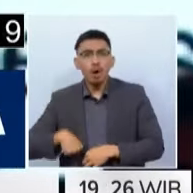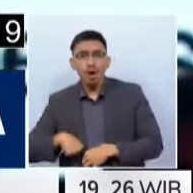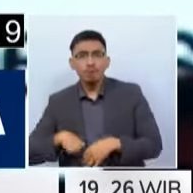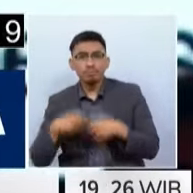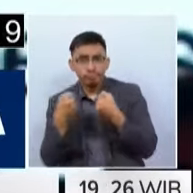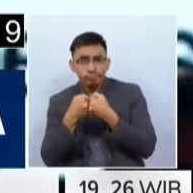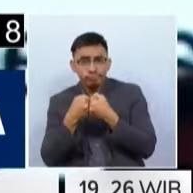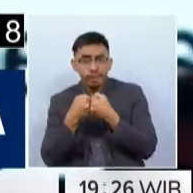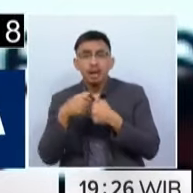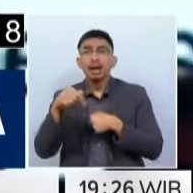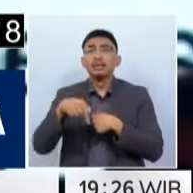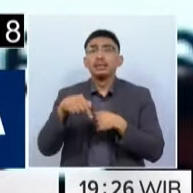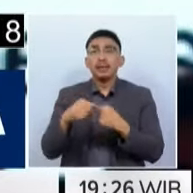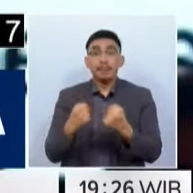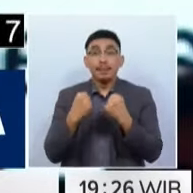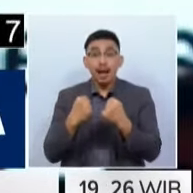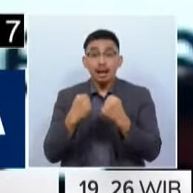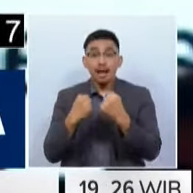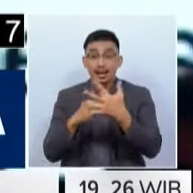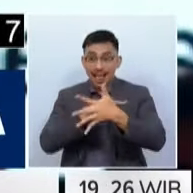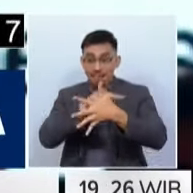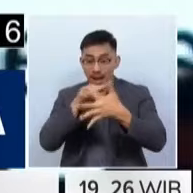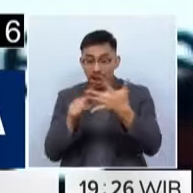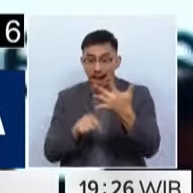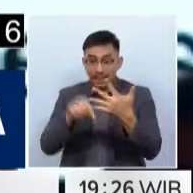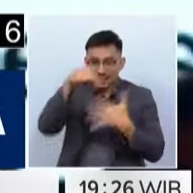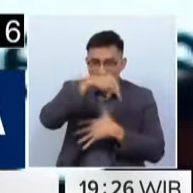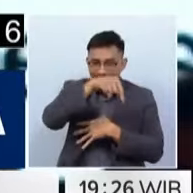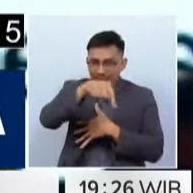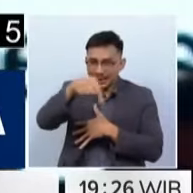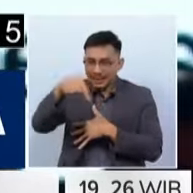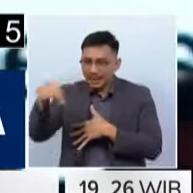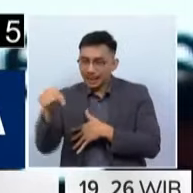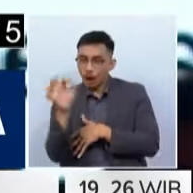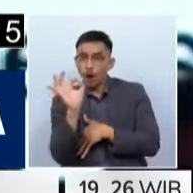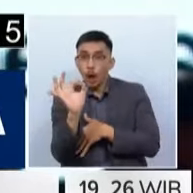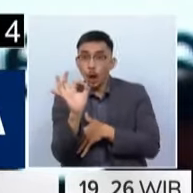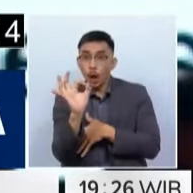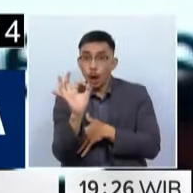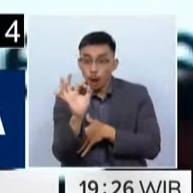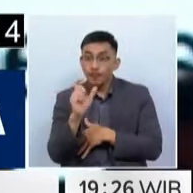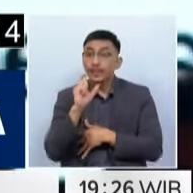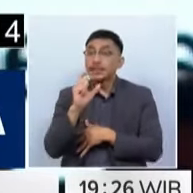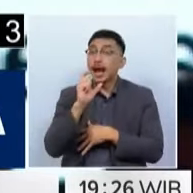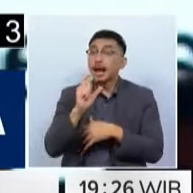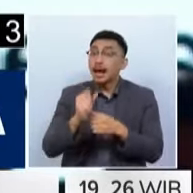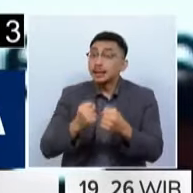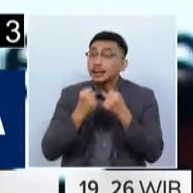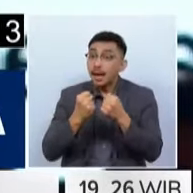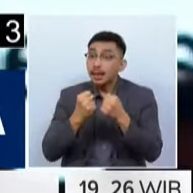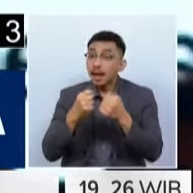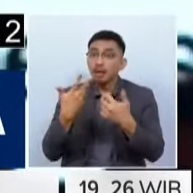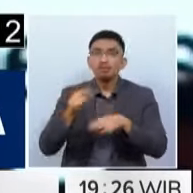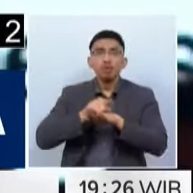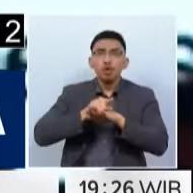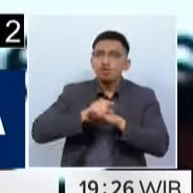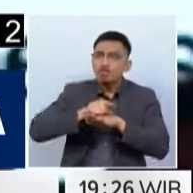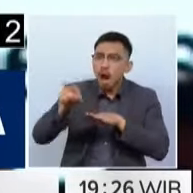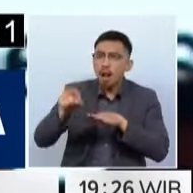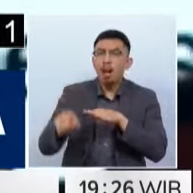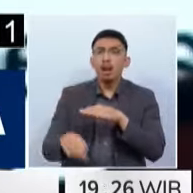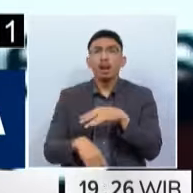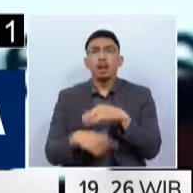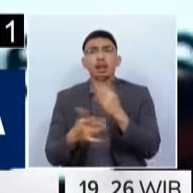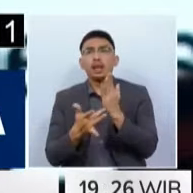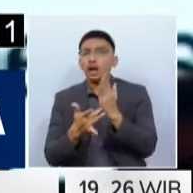pada wilayah 5.0 dengan teknologi Sakti dengan rudal hipersonic senjata cber sensor Quantum dan